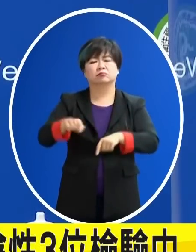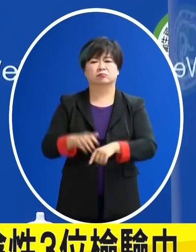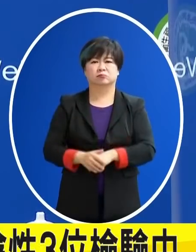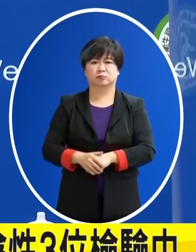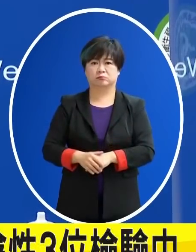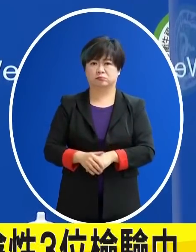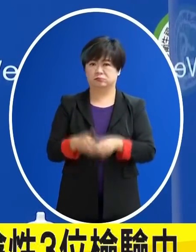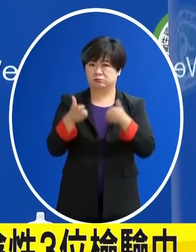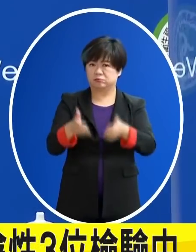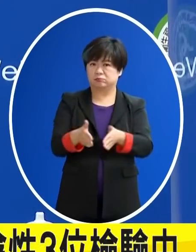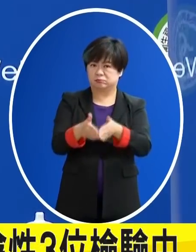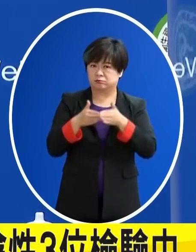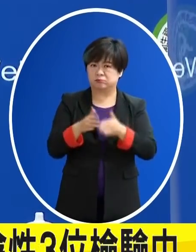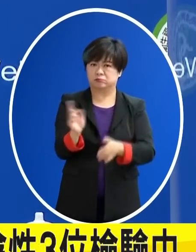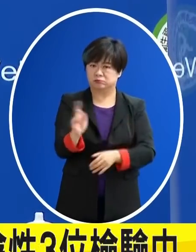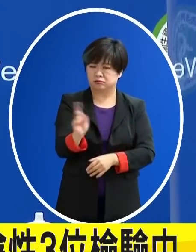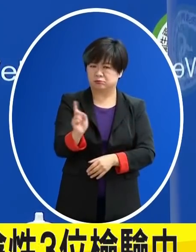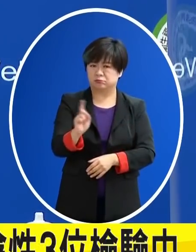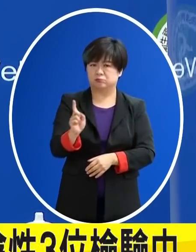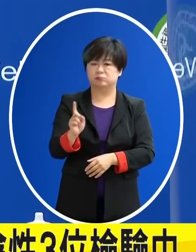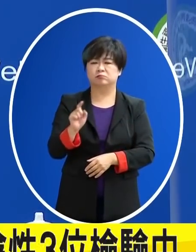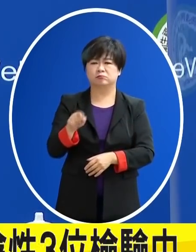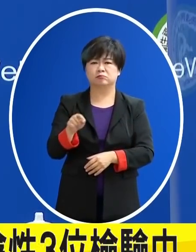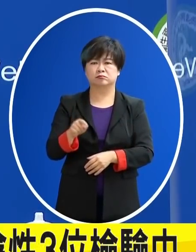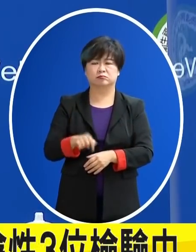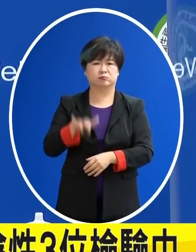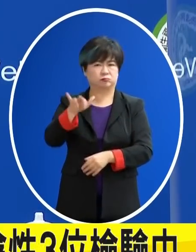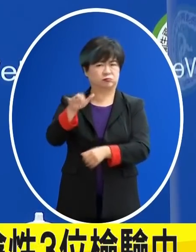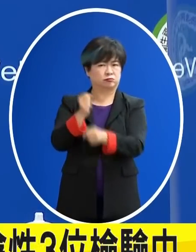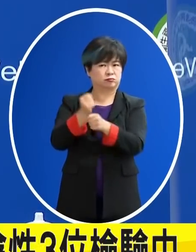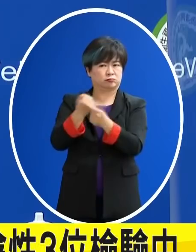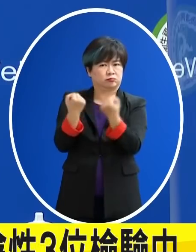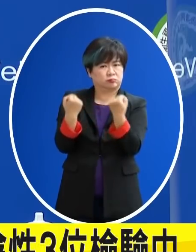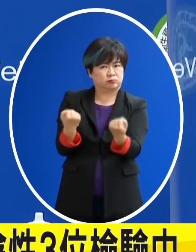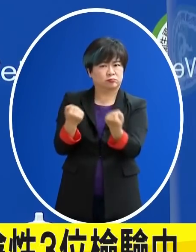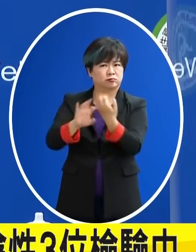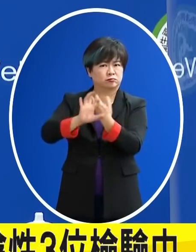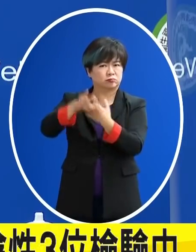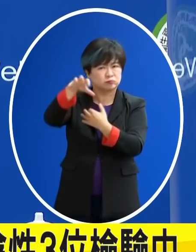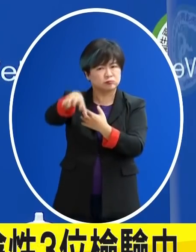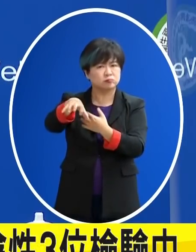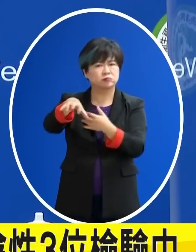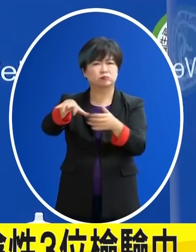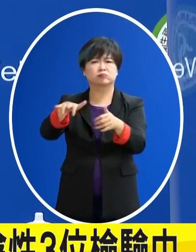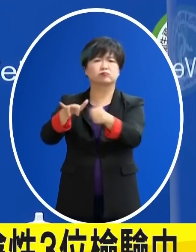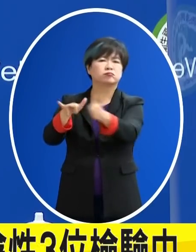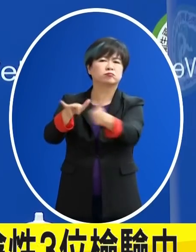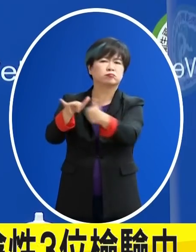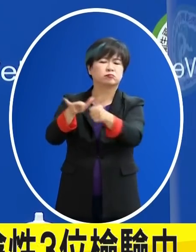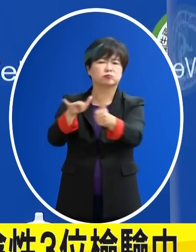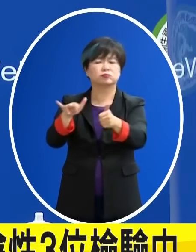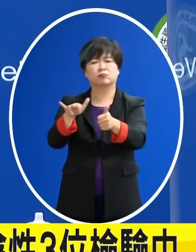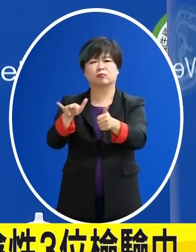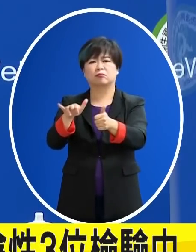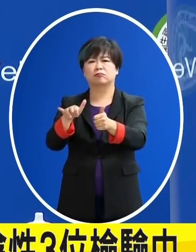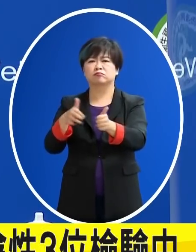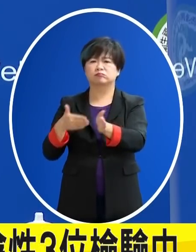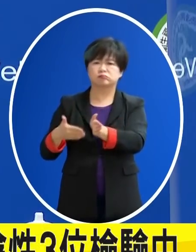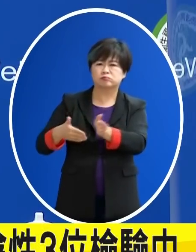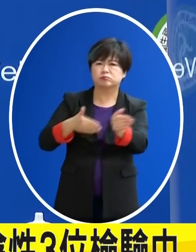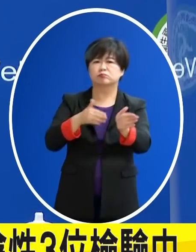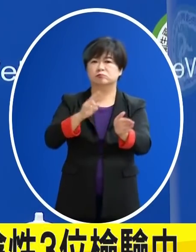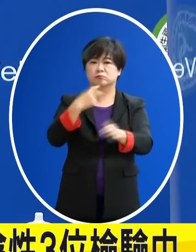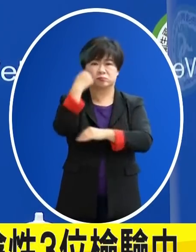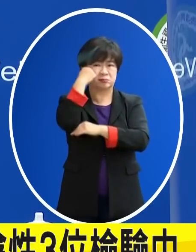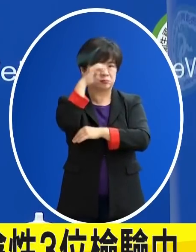但重要这样的一个基础是在于外站的管理，在外站进出的时候跟他居